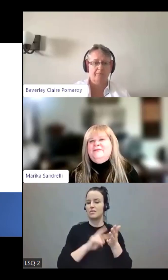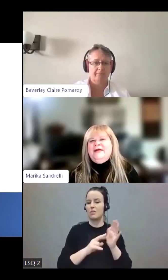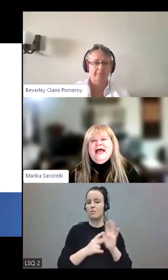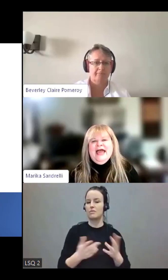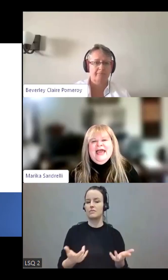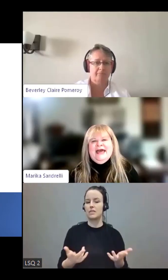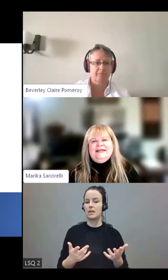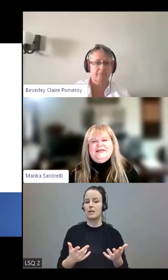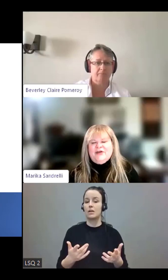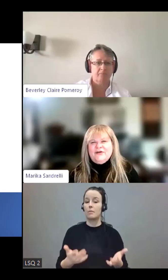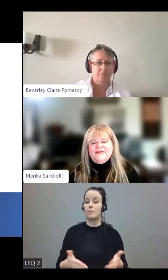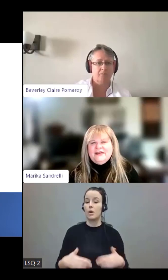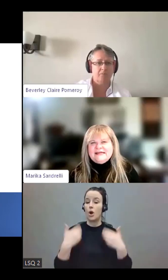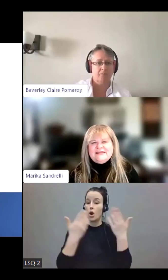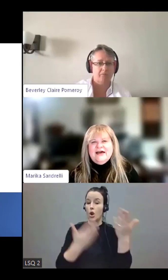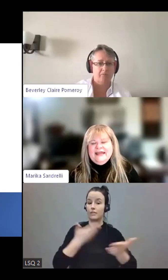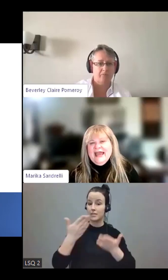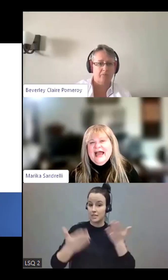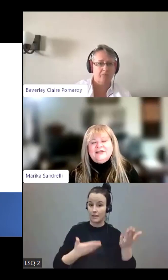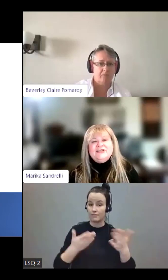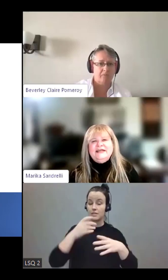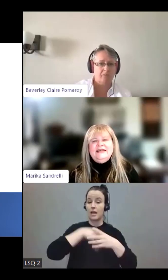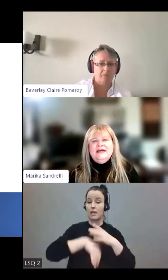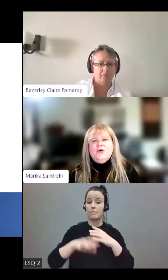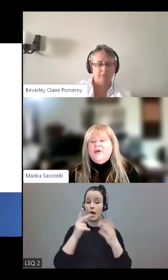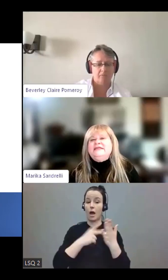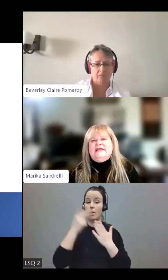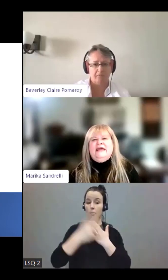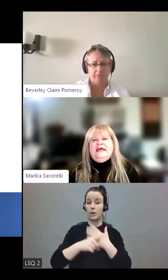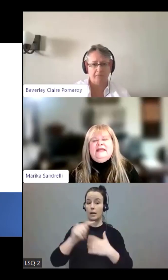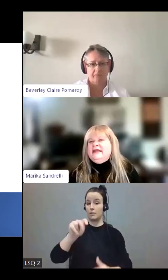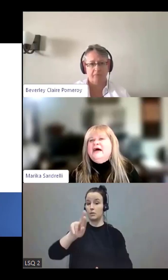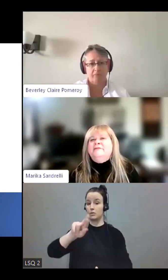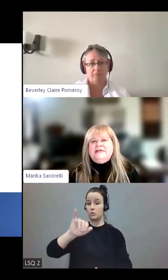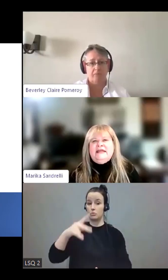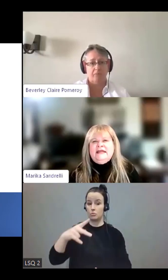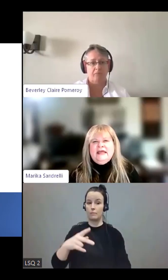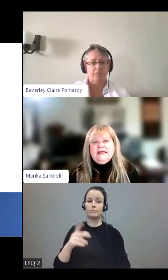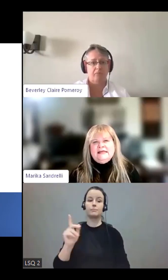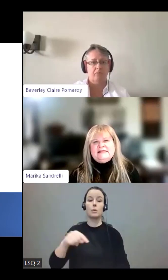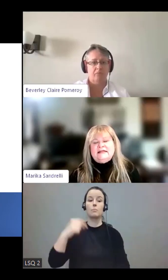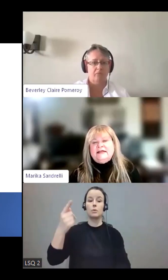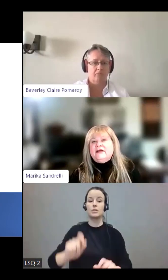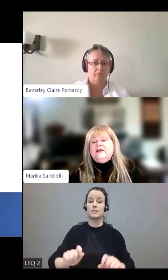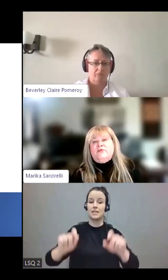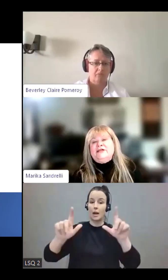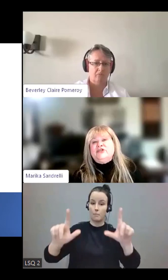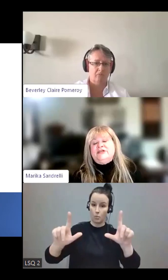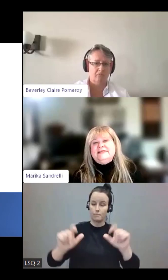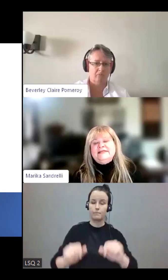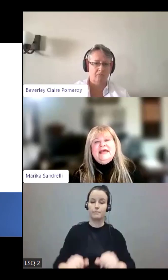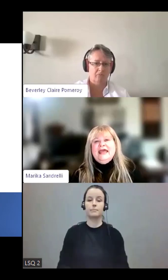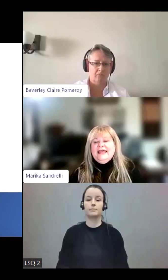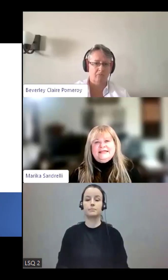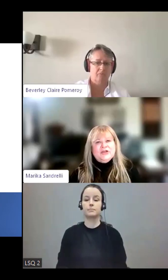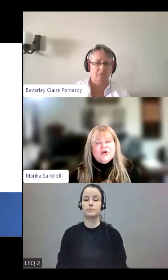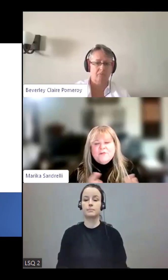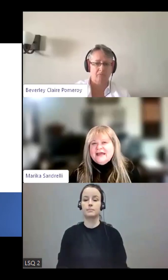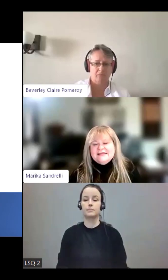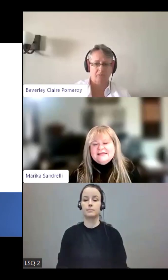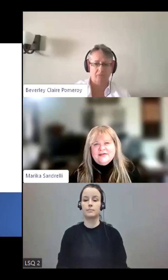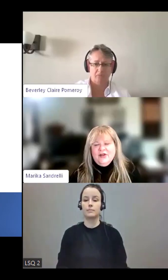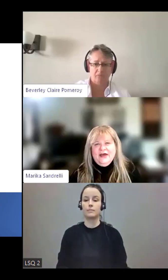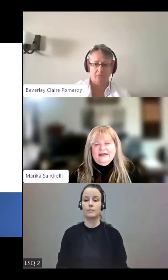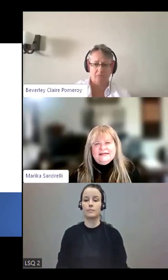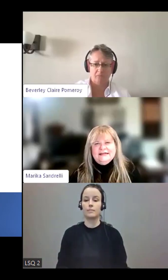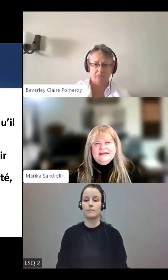la prochaine diapo, il est allé faire une mise à jour de ses impressions. Il n'est pas retourné voir le client, il a